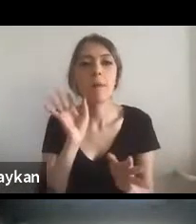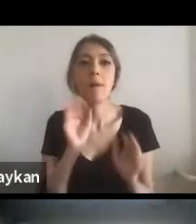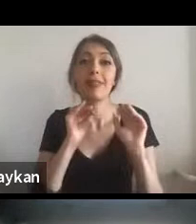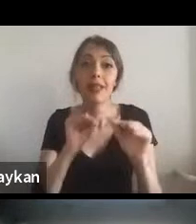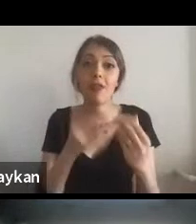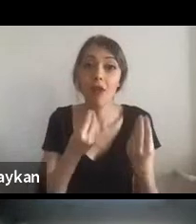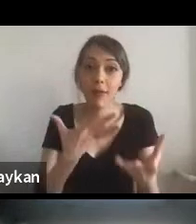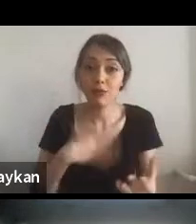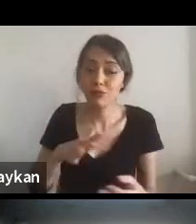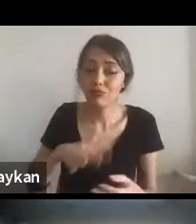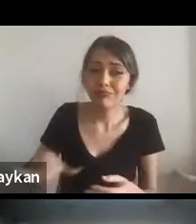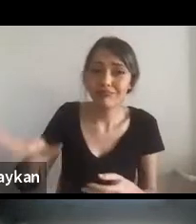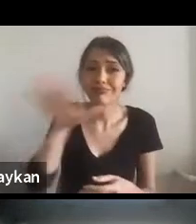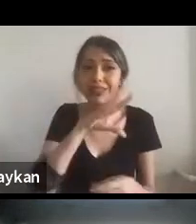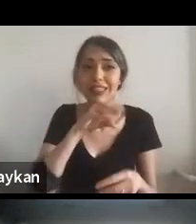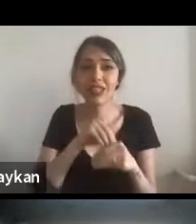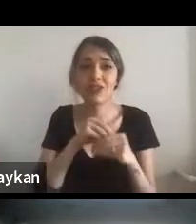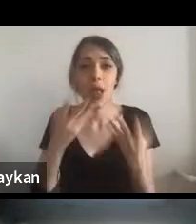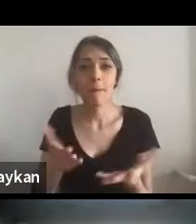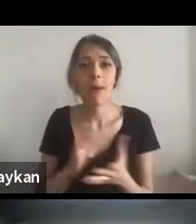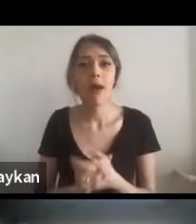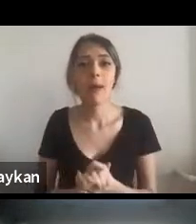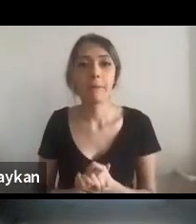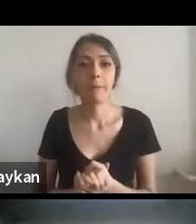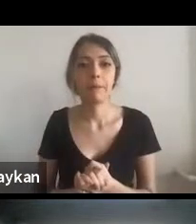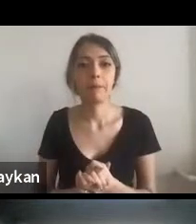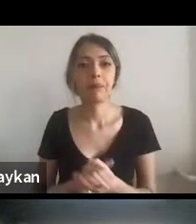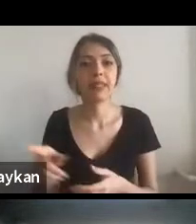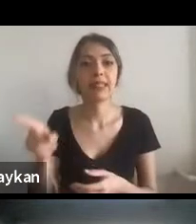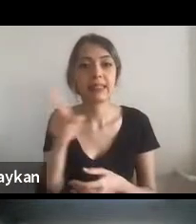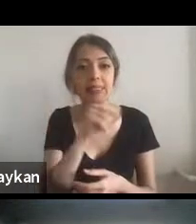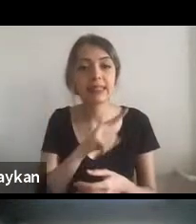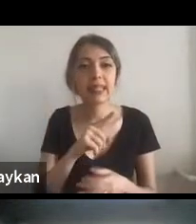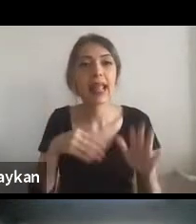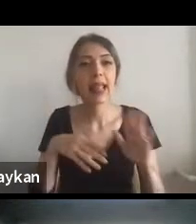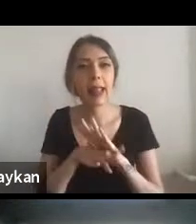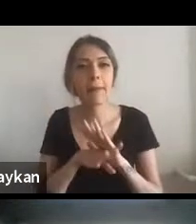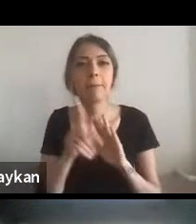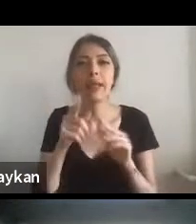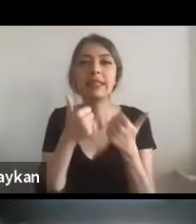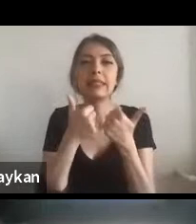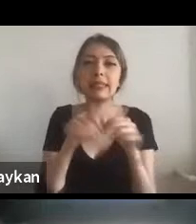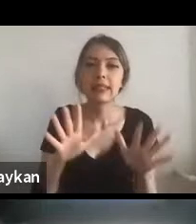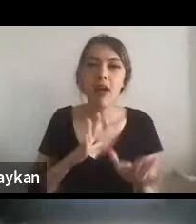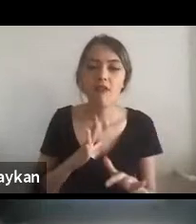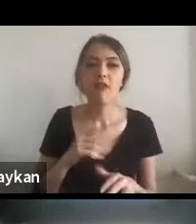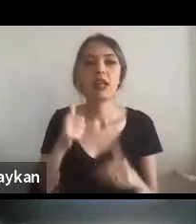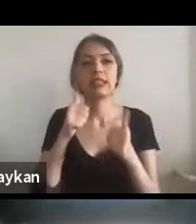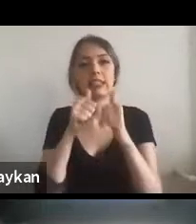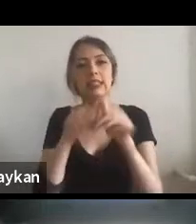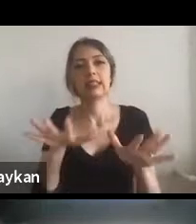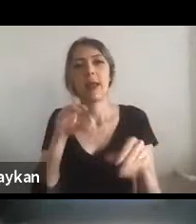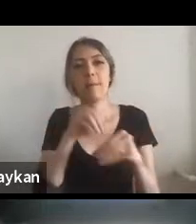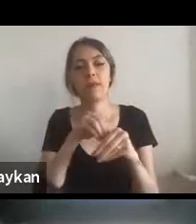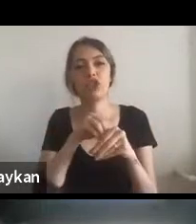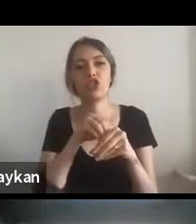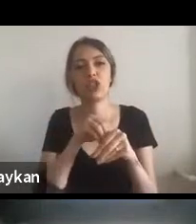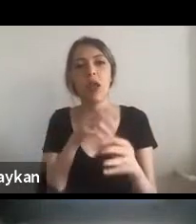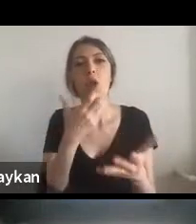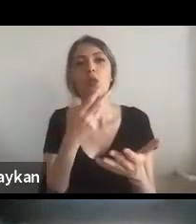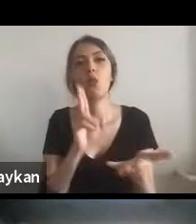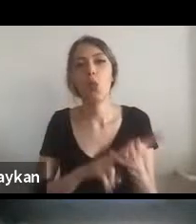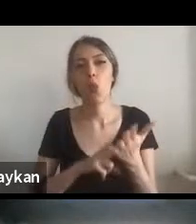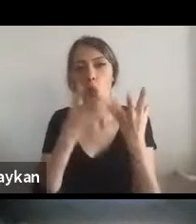tüm sivil toplum örgütlerine. Fakat sizin girip bir sistem var orada. Bu sistemden